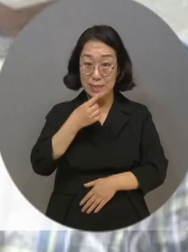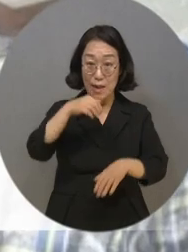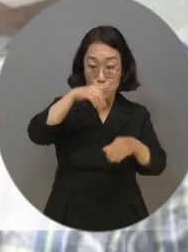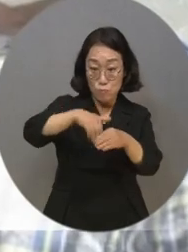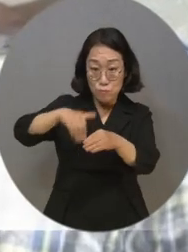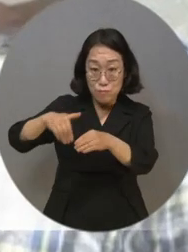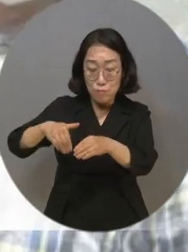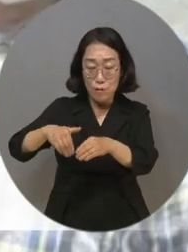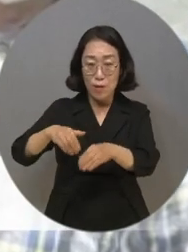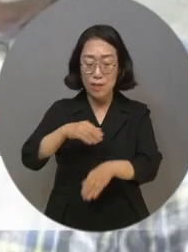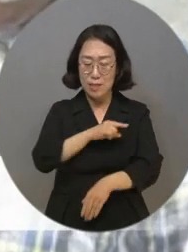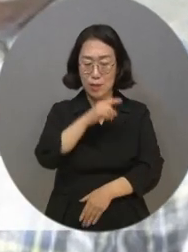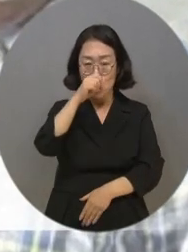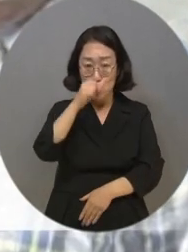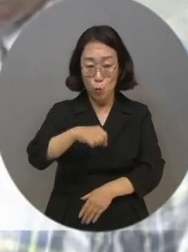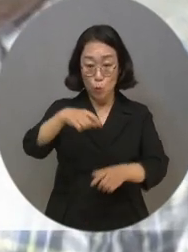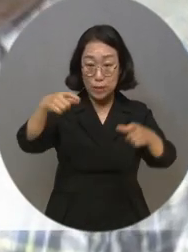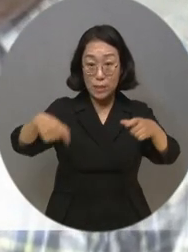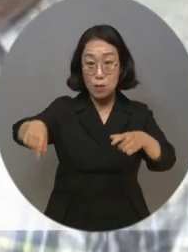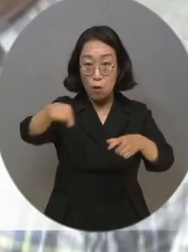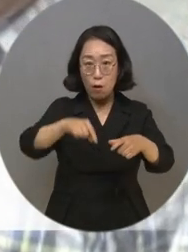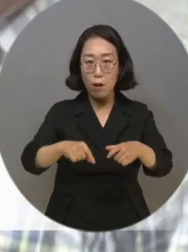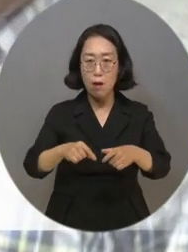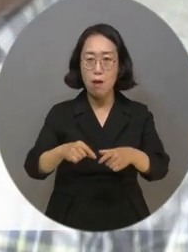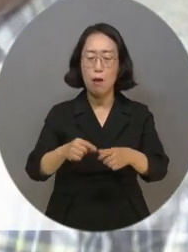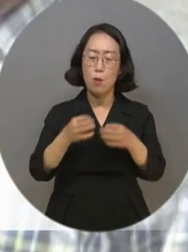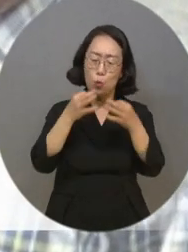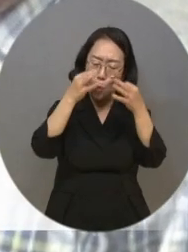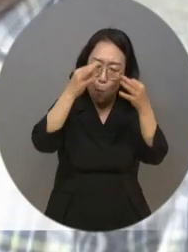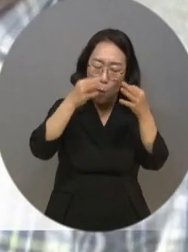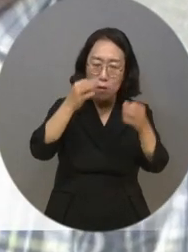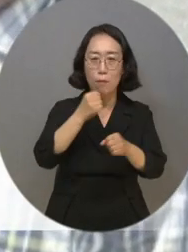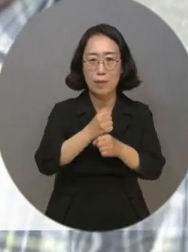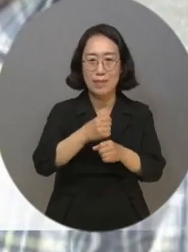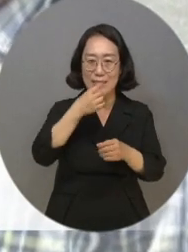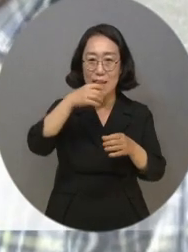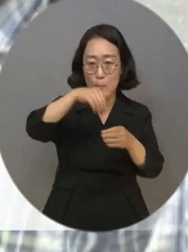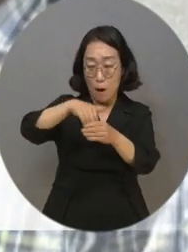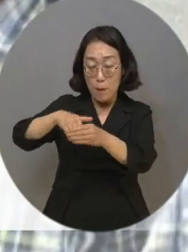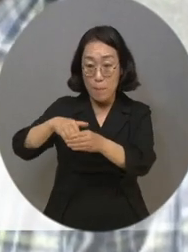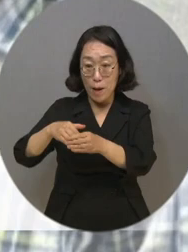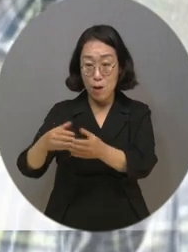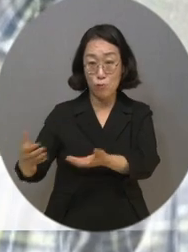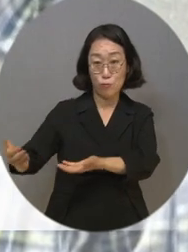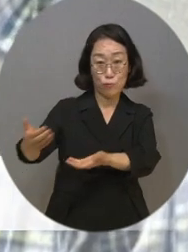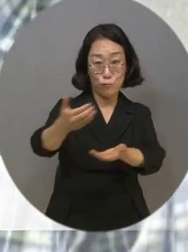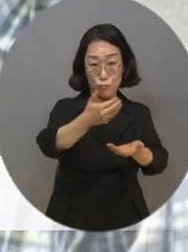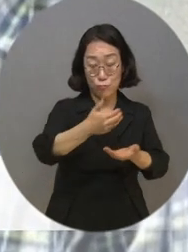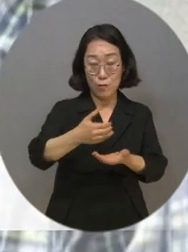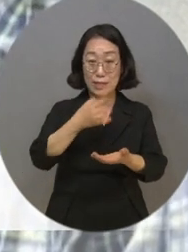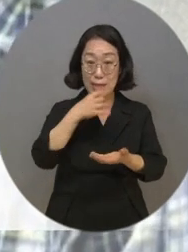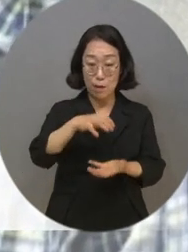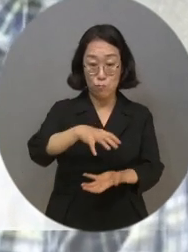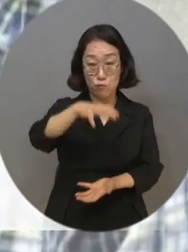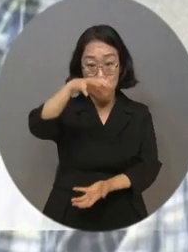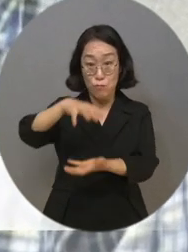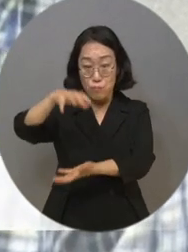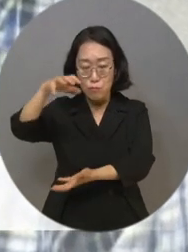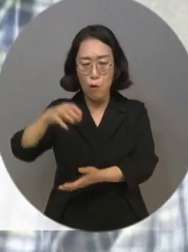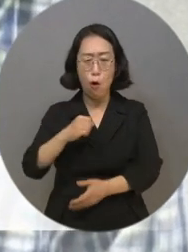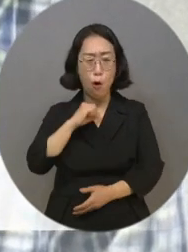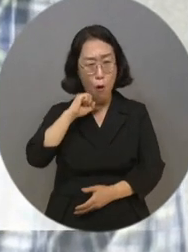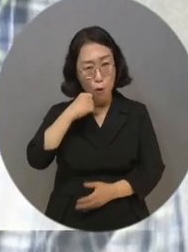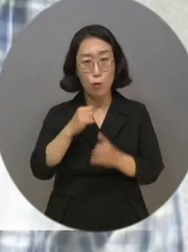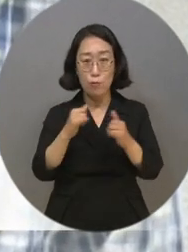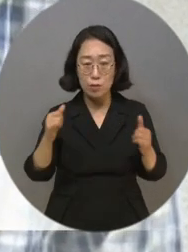가장 입지가 좋은 곳을 정해 정성껏 농사를 지었고 수확한 쌀은 경로당과 생계가 어려운 이웃을